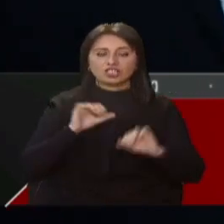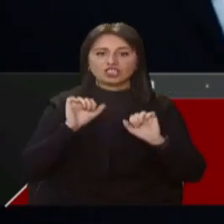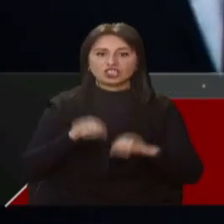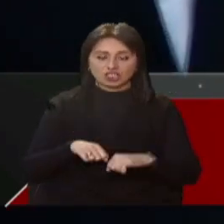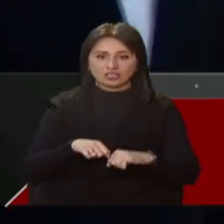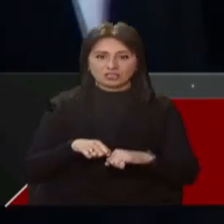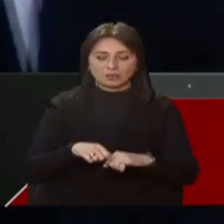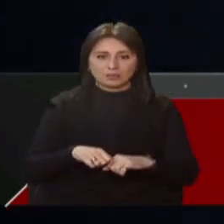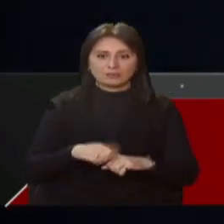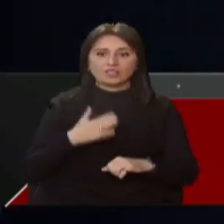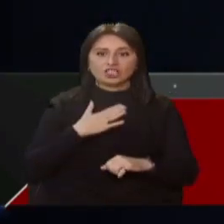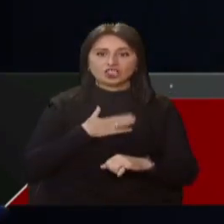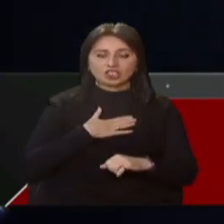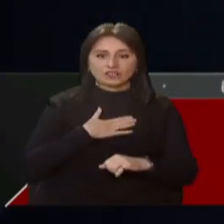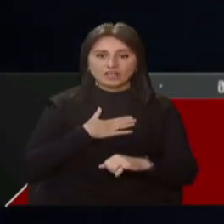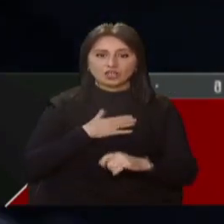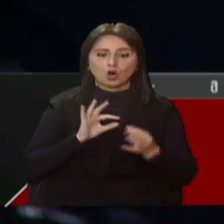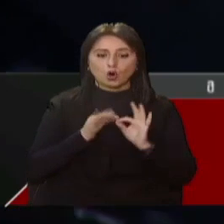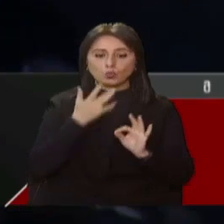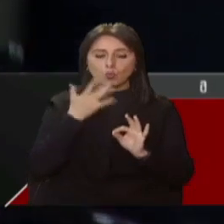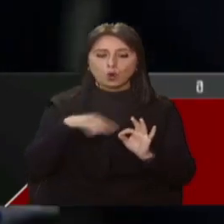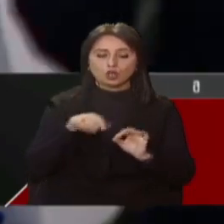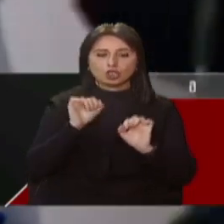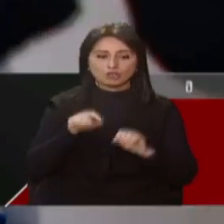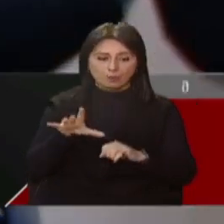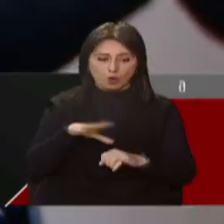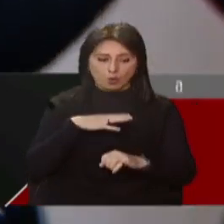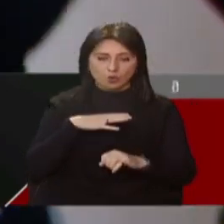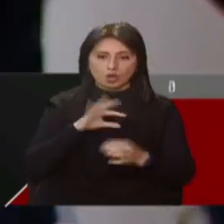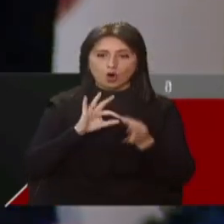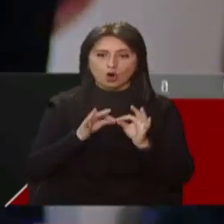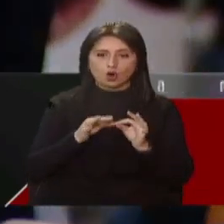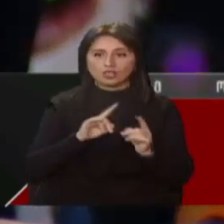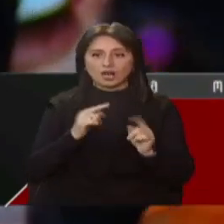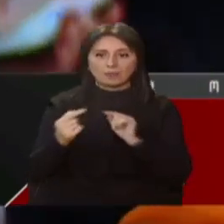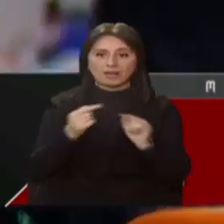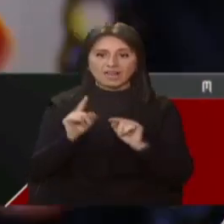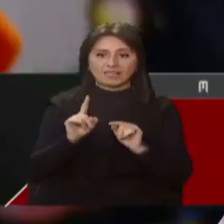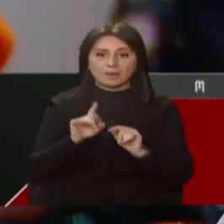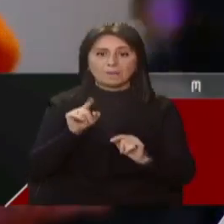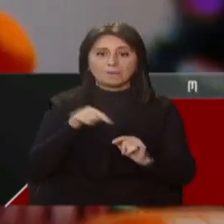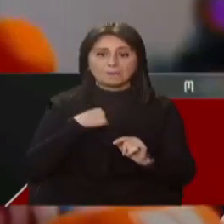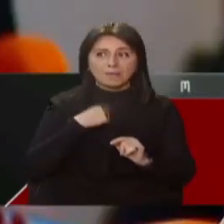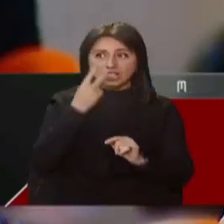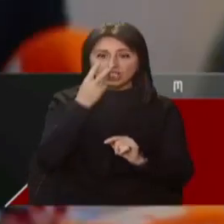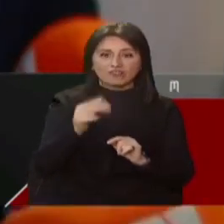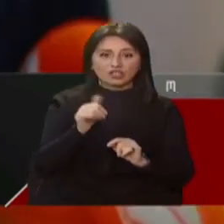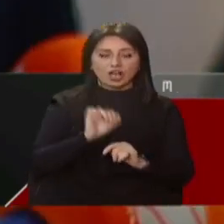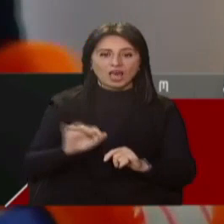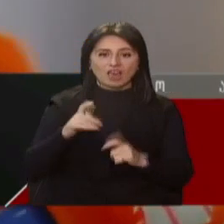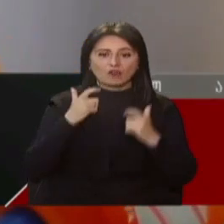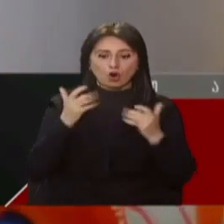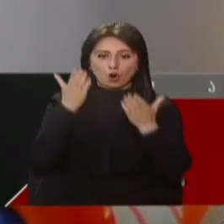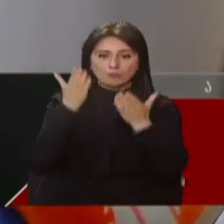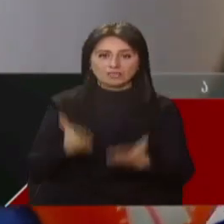და ჩვენ და კონკრეტულ პოლიტიკოსებს შეიძლება მასთან ჰქონდეს კონკრეტული პრეტენზიები, მაგრამ მე მას შევხვდი როგორც